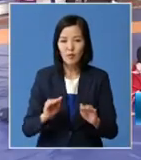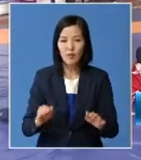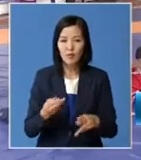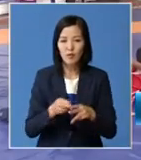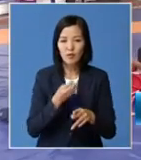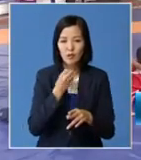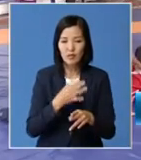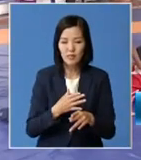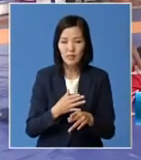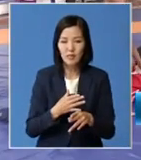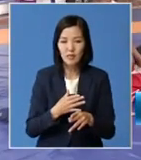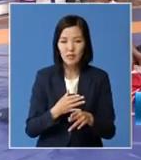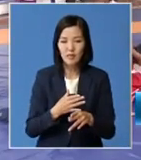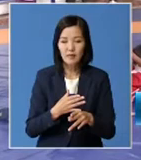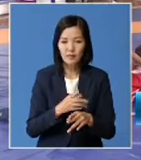болады.